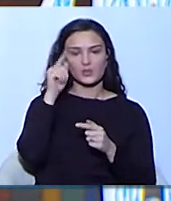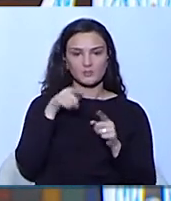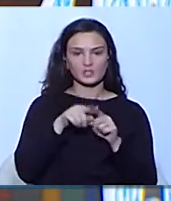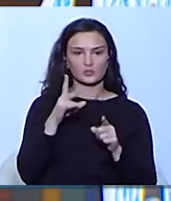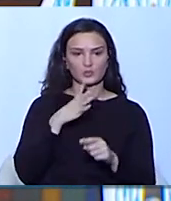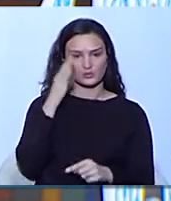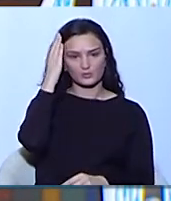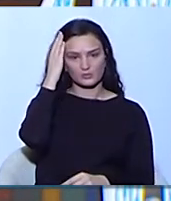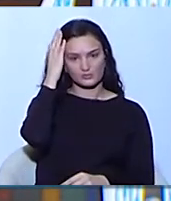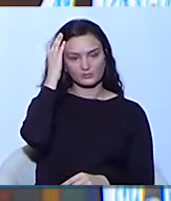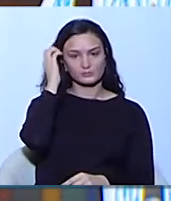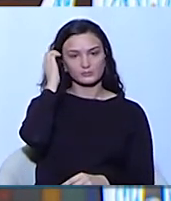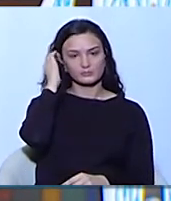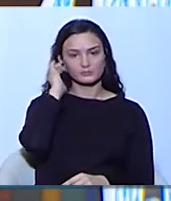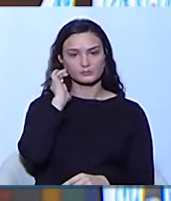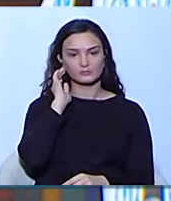უნდა იყოს და მათ შორის მშობლებსაც.